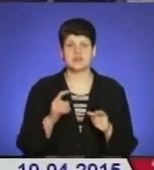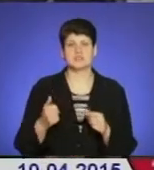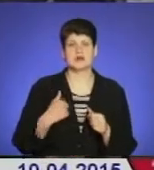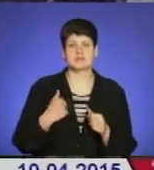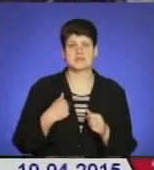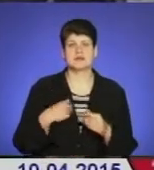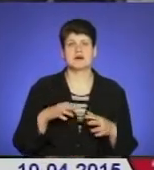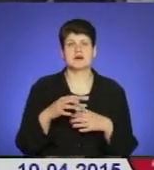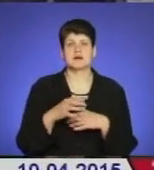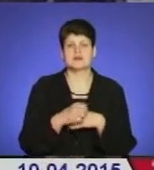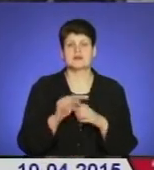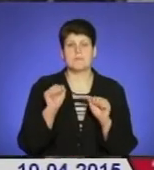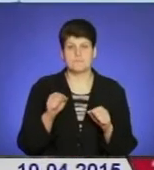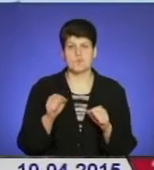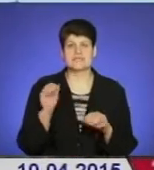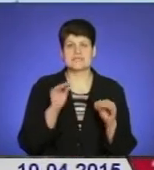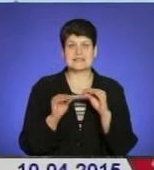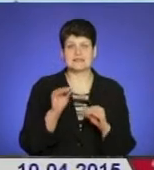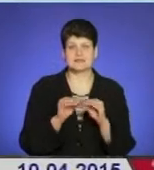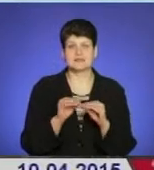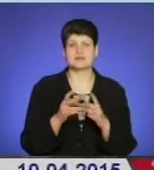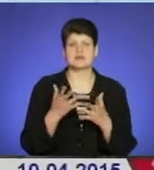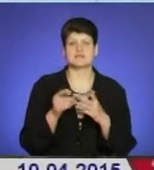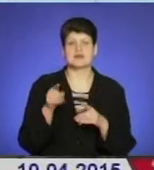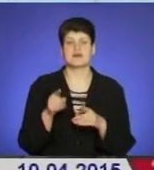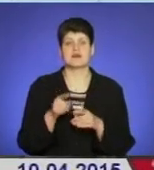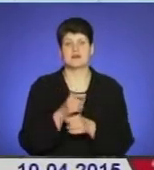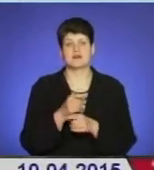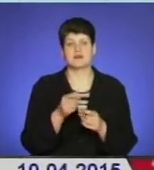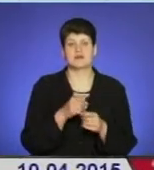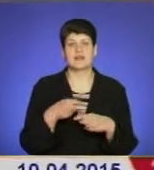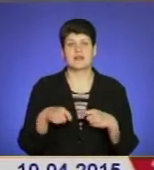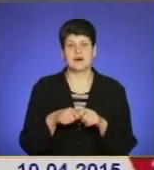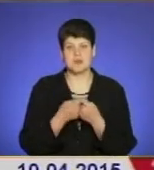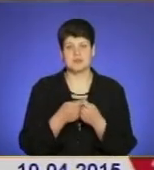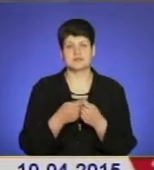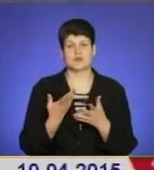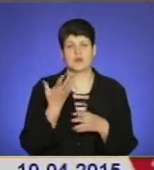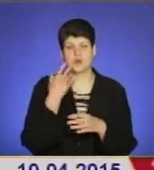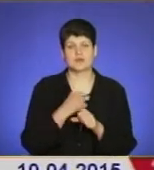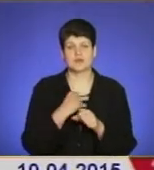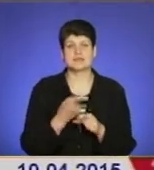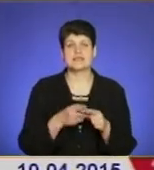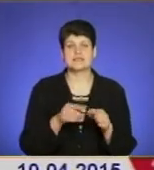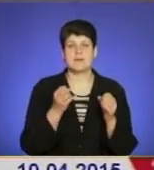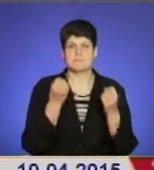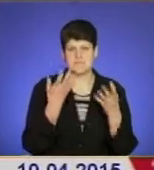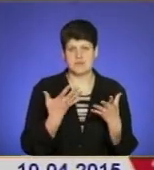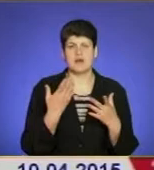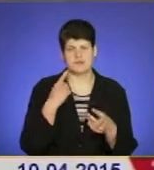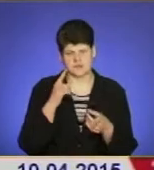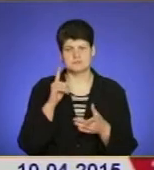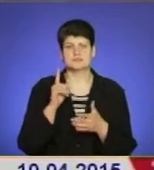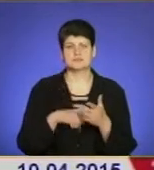кішка може складатися, але вона виходить із ладу вже при першому використанні. А ця – простіша, але надійна.